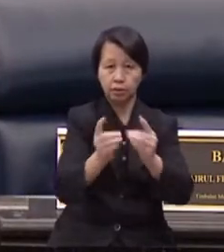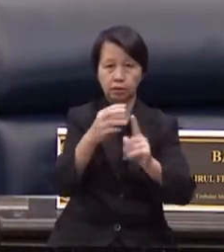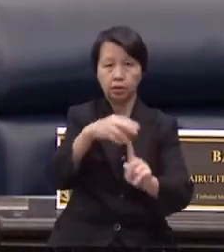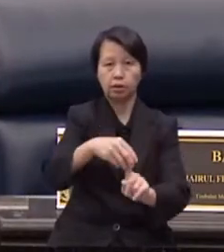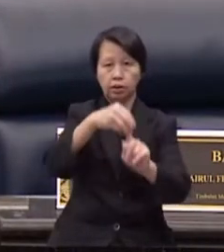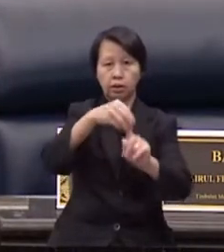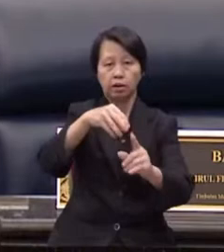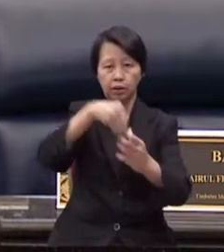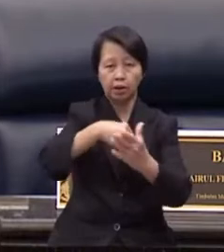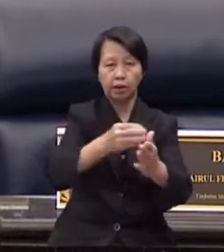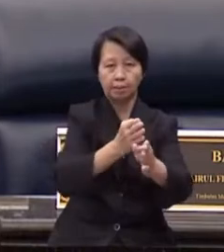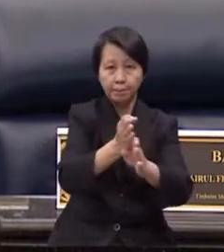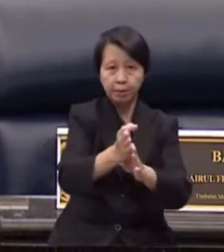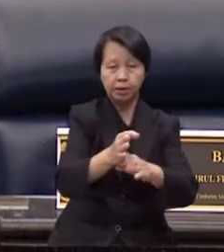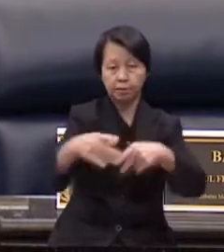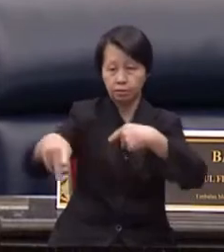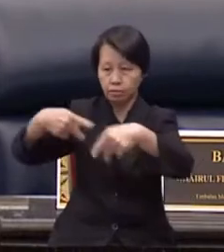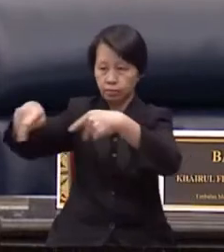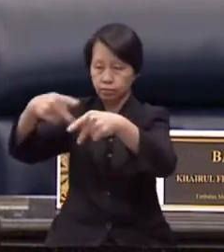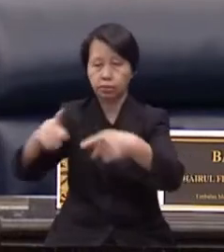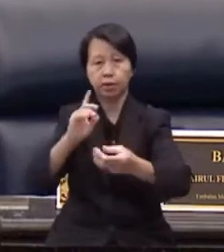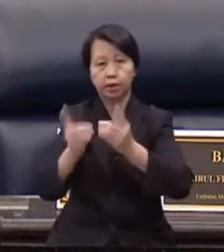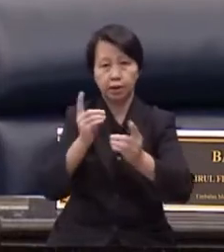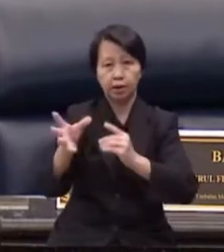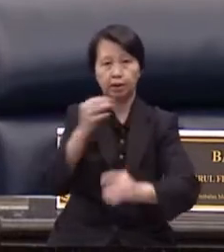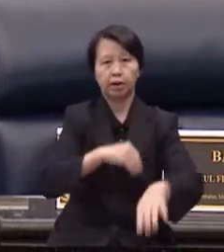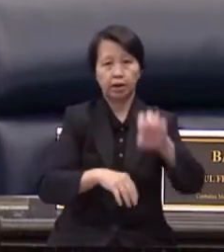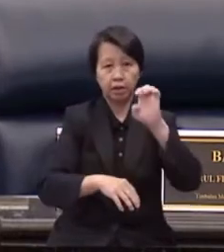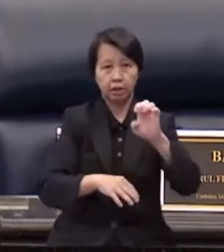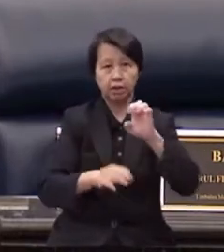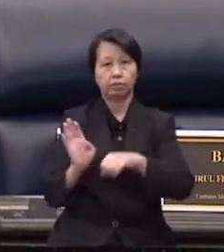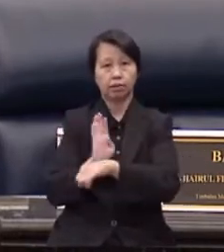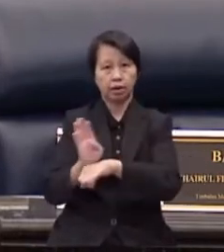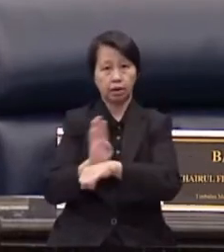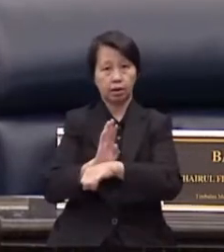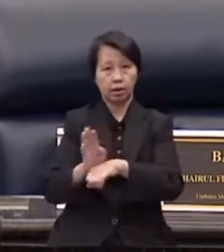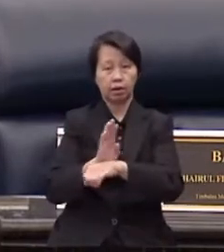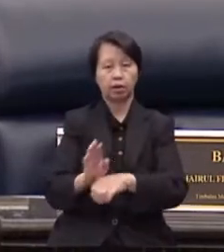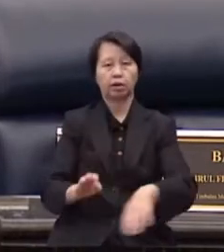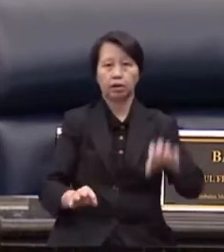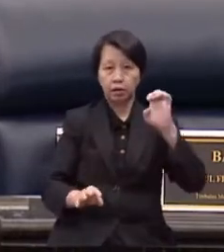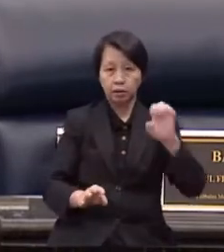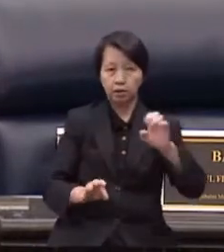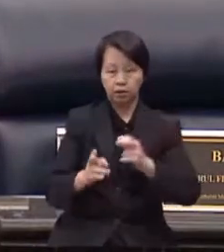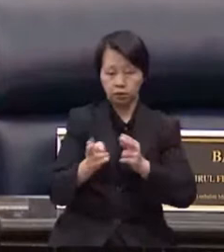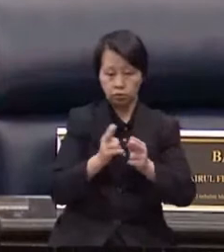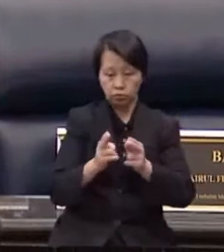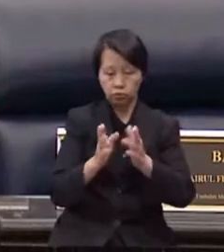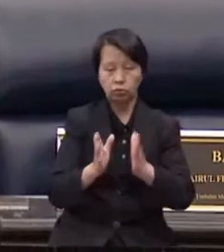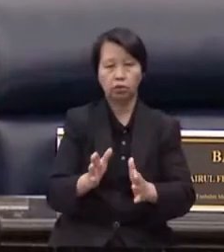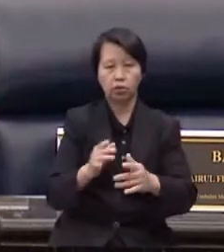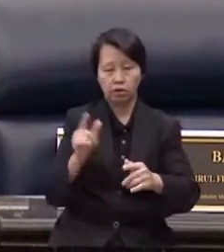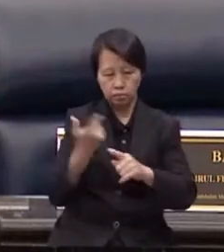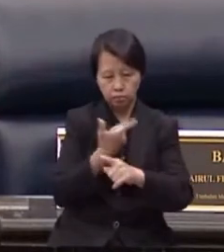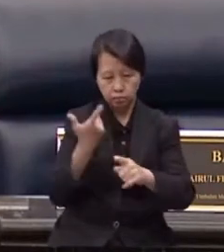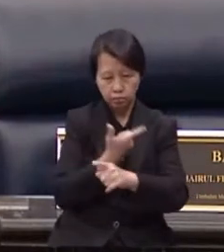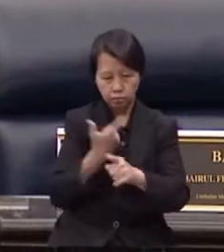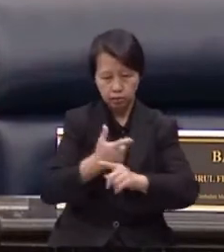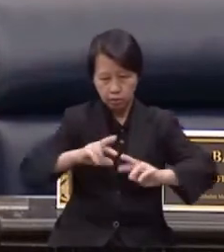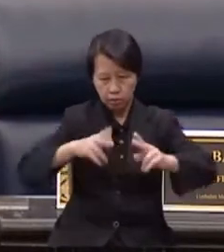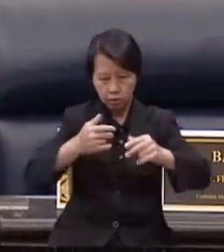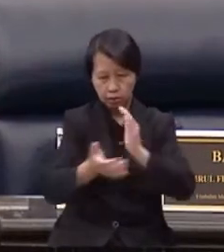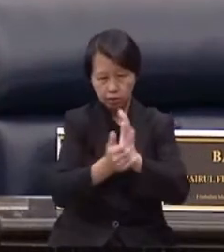terutama dalam bidang pemasaran digital dan idagang program ini Usahawan menyediakan pemakaian latihan